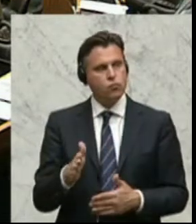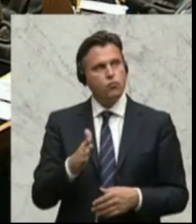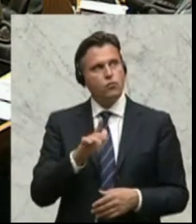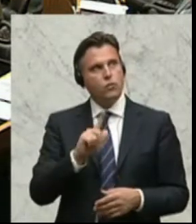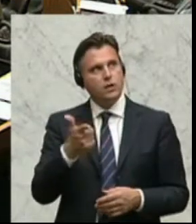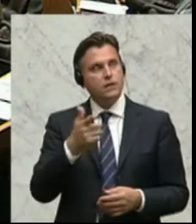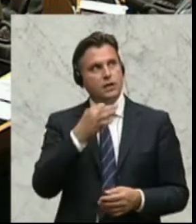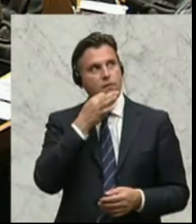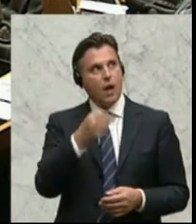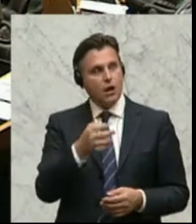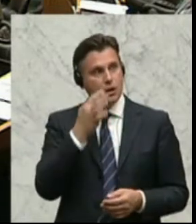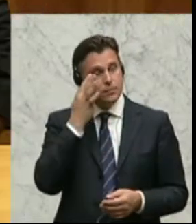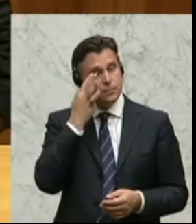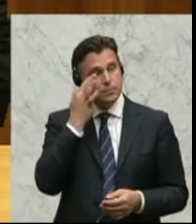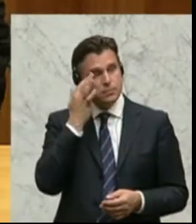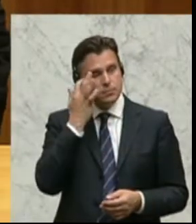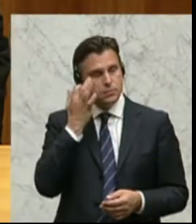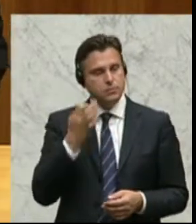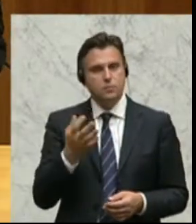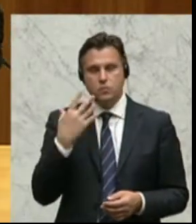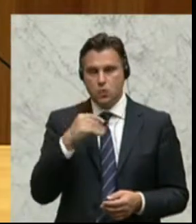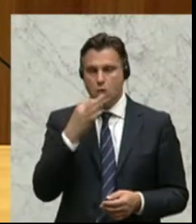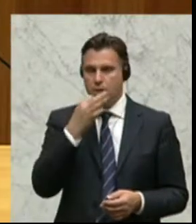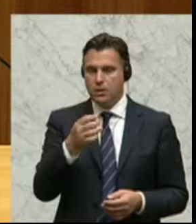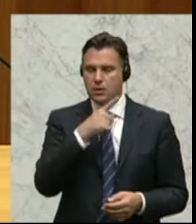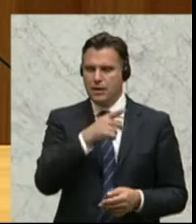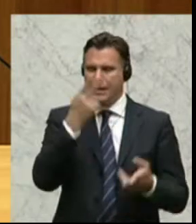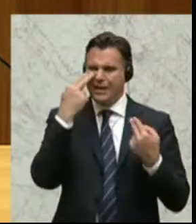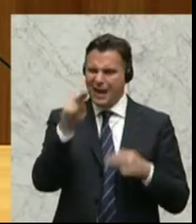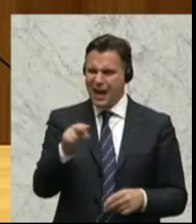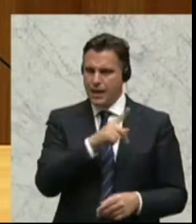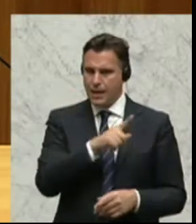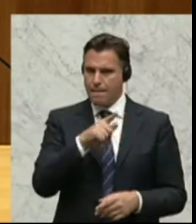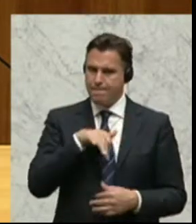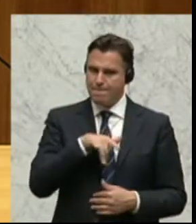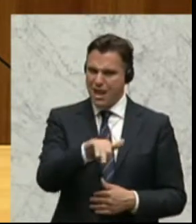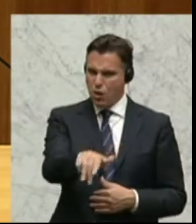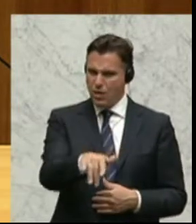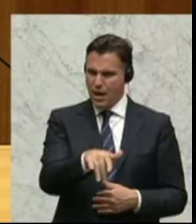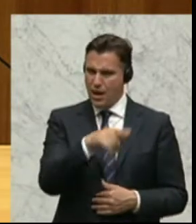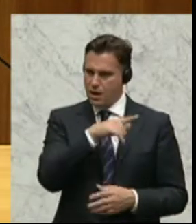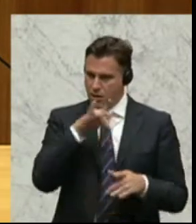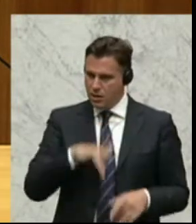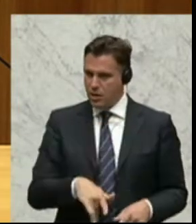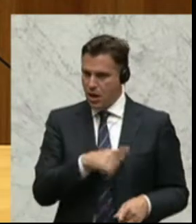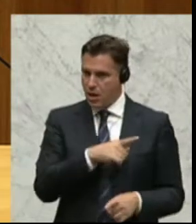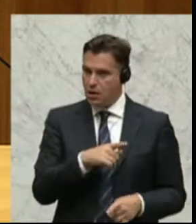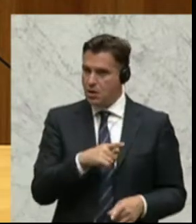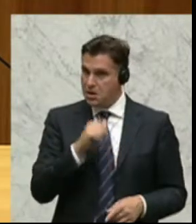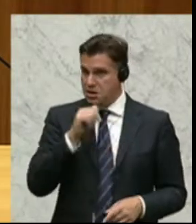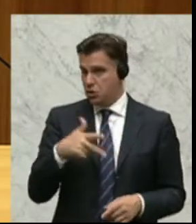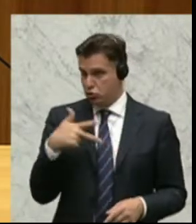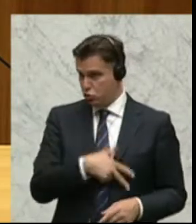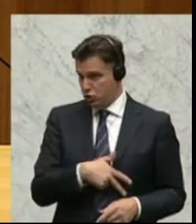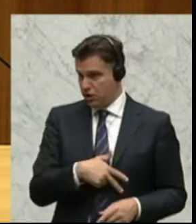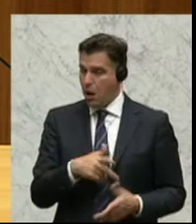noch das kurz anzusprechen, sind die Reichen, die Millionäre Österreichs, denn so unsozial, wie es ihnen oft unterstellt wird?